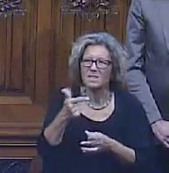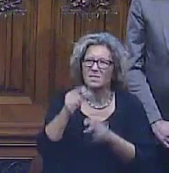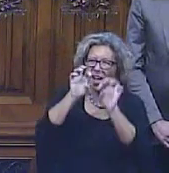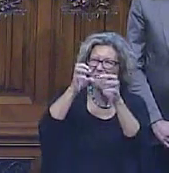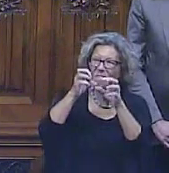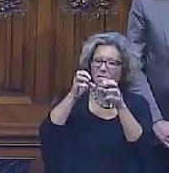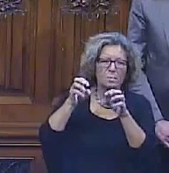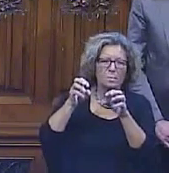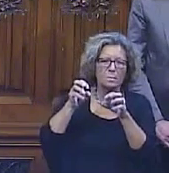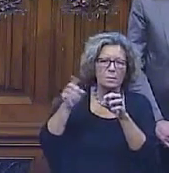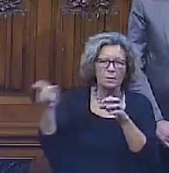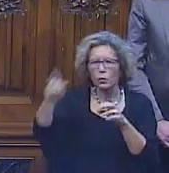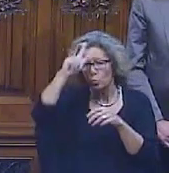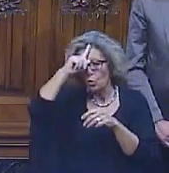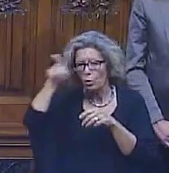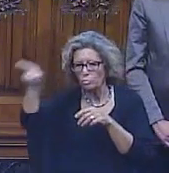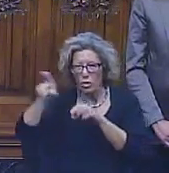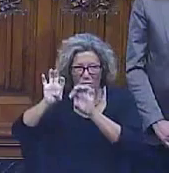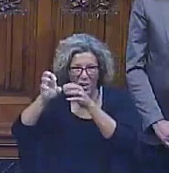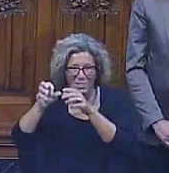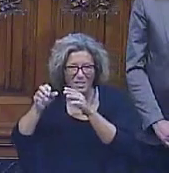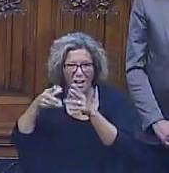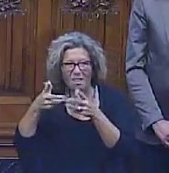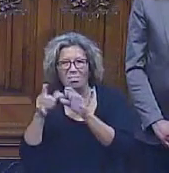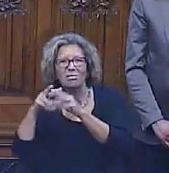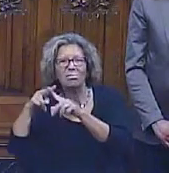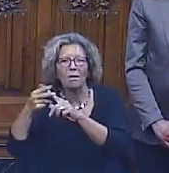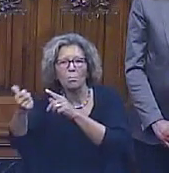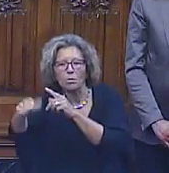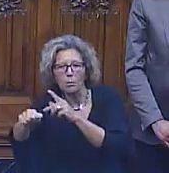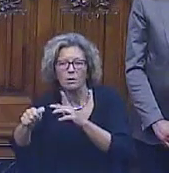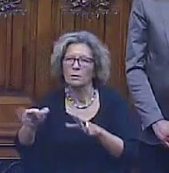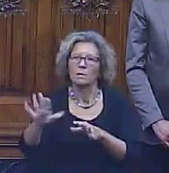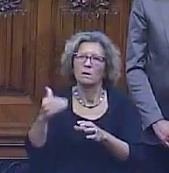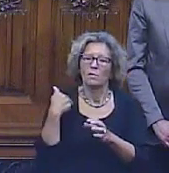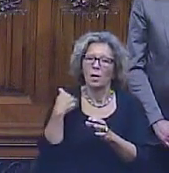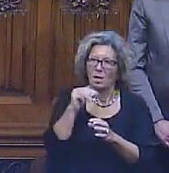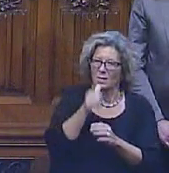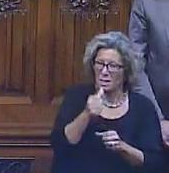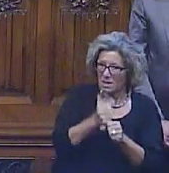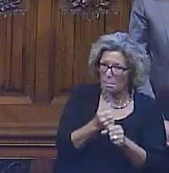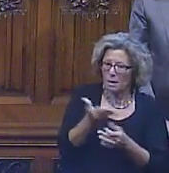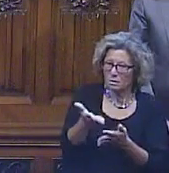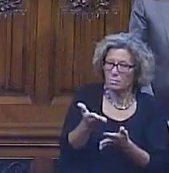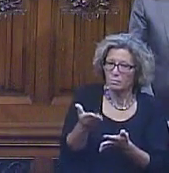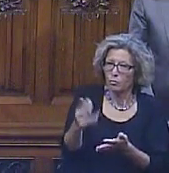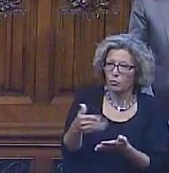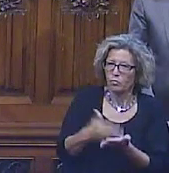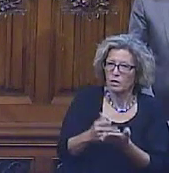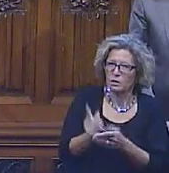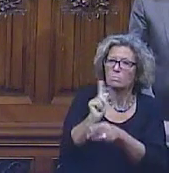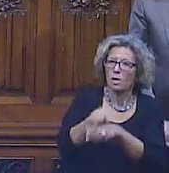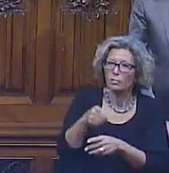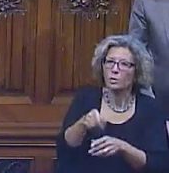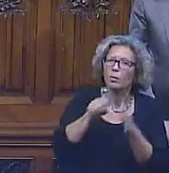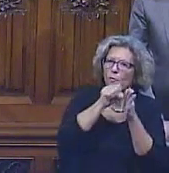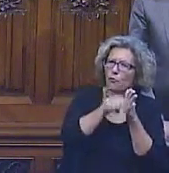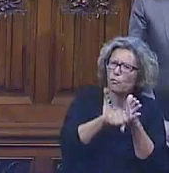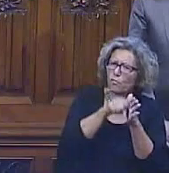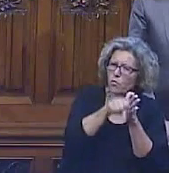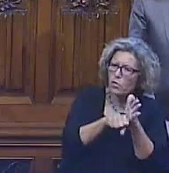Fernsehteams entdeckt. Zwei deutsche Fernsehteams, die allerdings nicht das gemacht haben, wozu sie wahrscheinlich dort gewesen wären, gefilmt